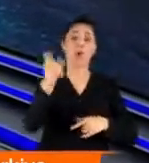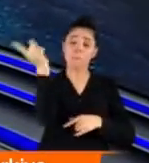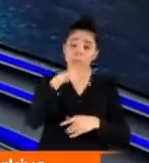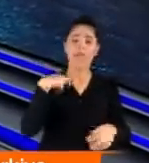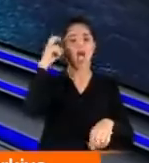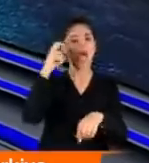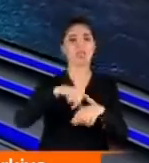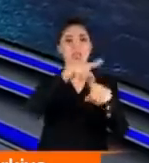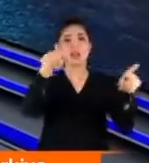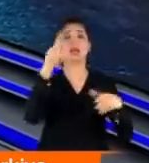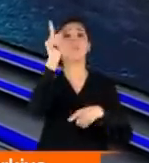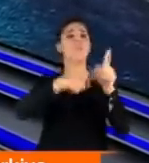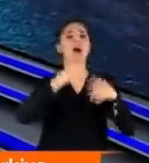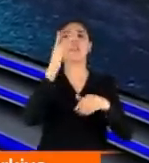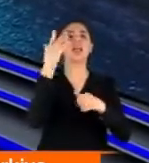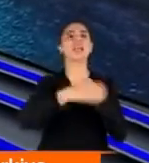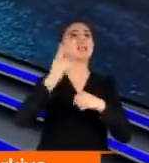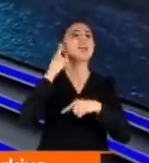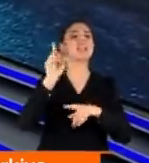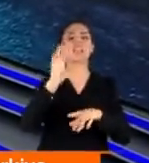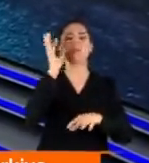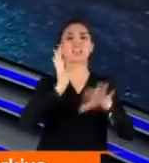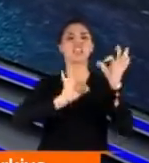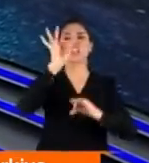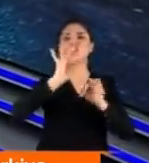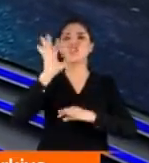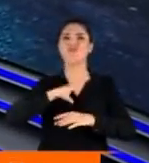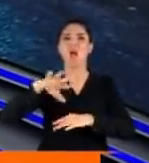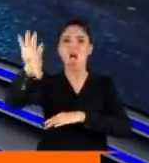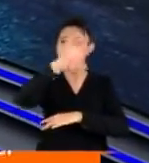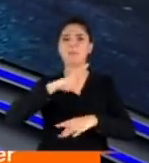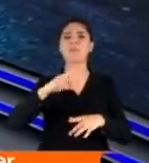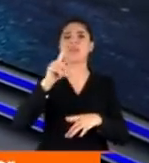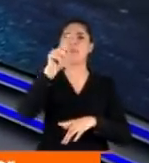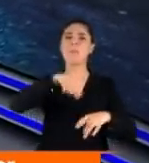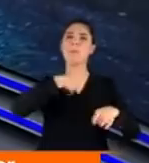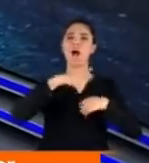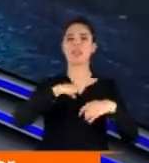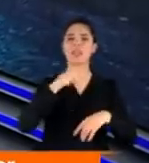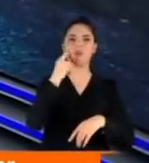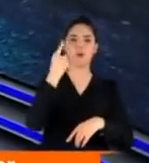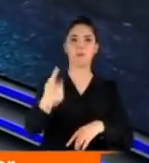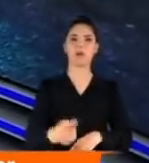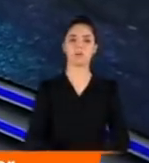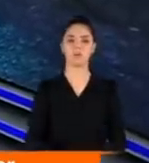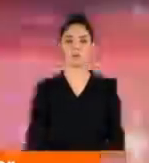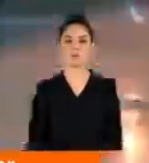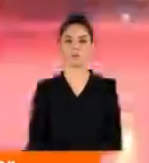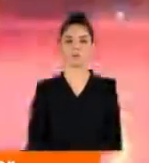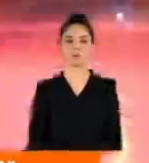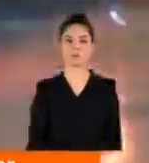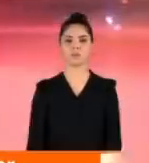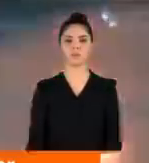Ne var ki yasağa delenler oldu yine. Hepsinin birer aması vardı.